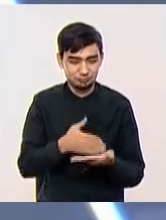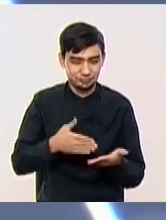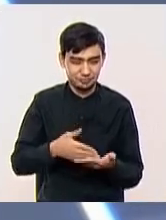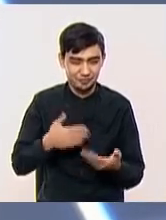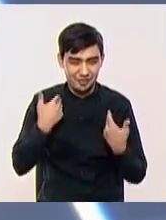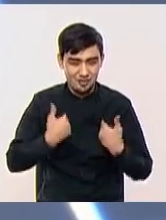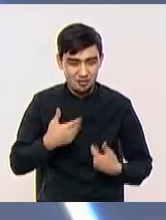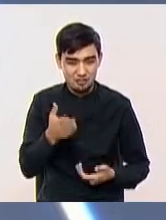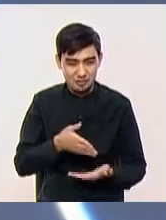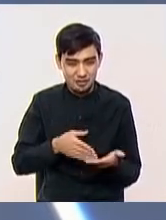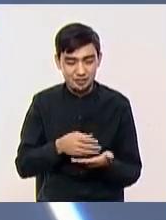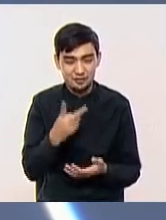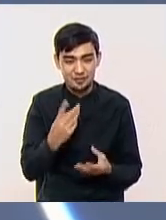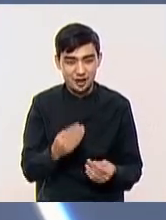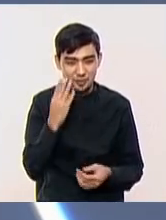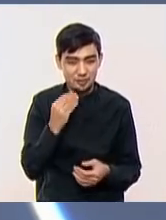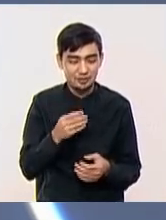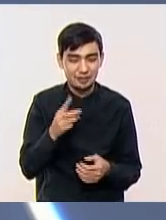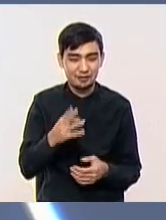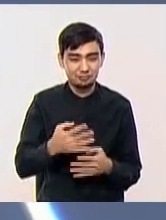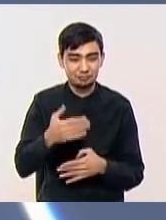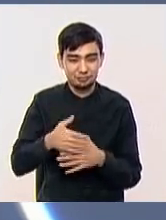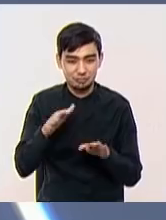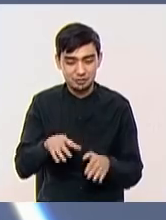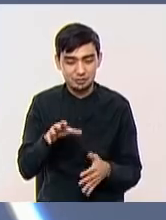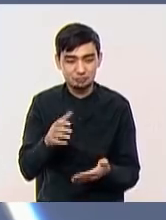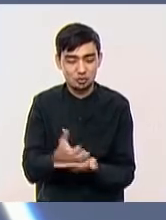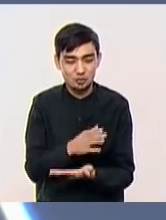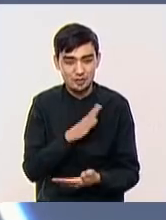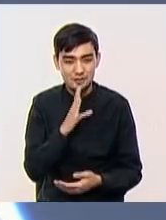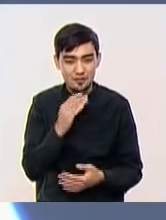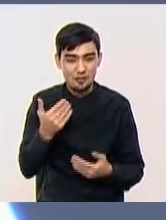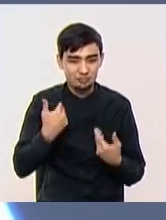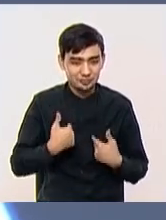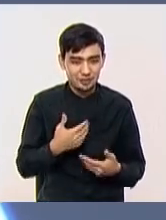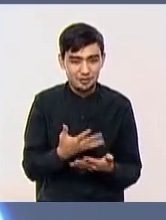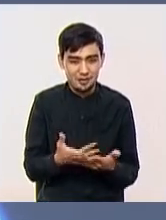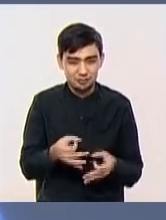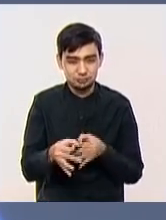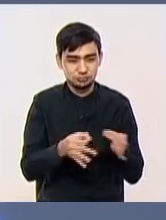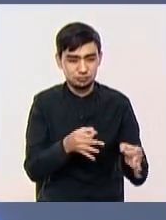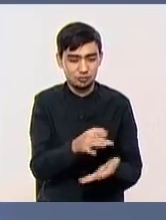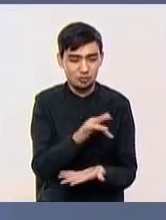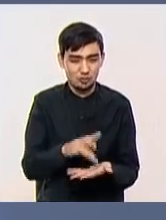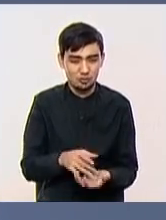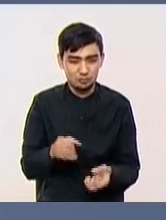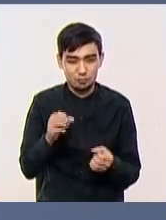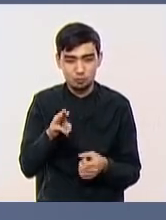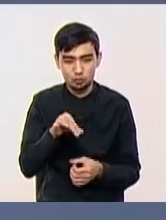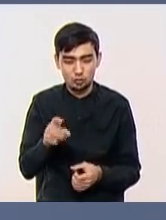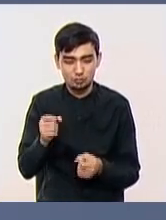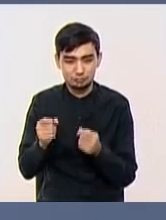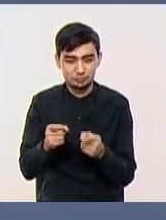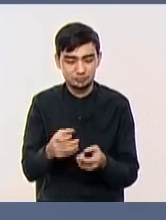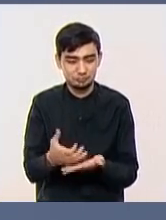денесі екі күннен кейін Алматыдағы көп қабатты пәтерлердің бірінен табылған. Кейін қыздың дене бөліктері қаланың әртүрлі аймақтарында қоқыс